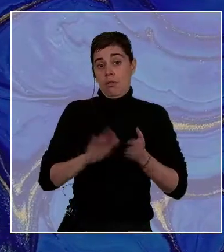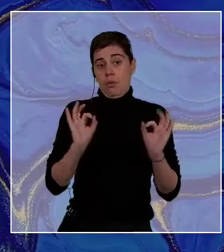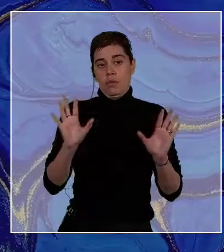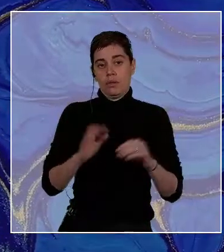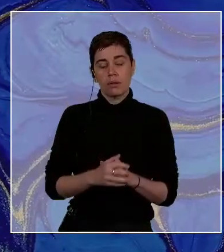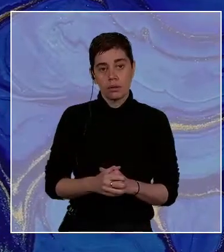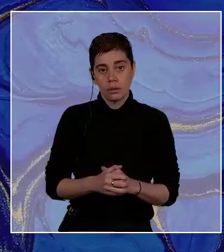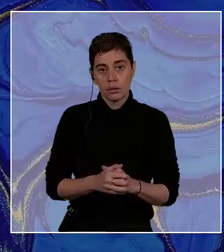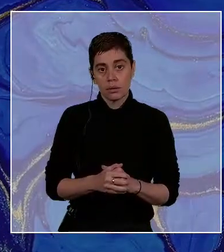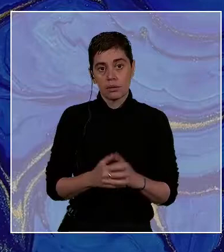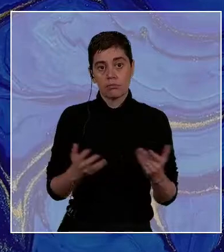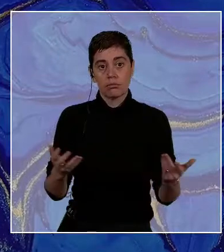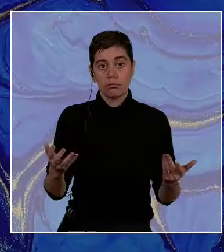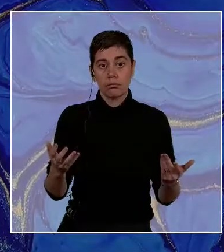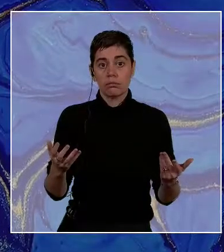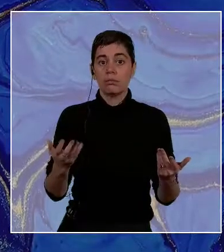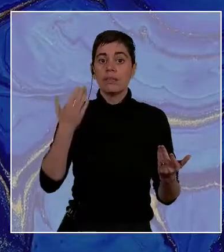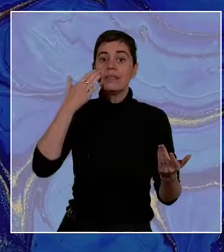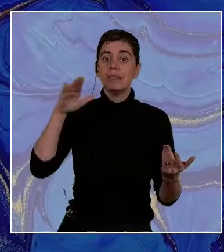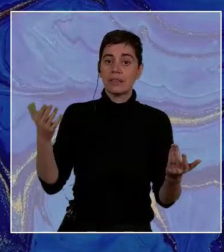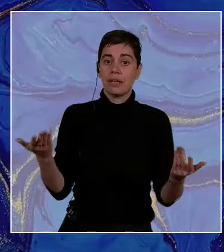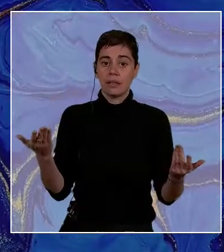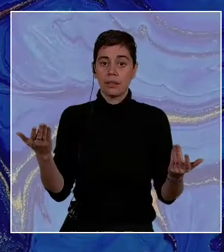En particulier, le pipeline